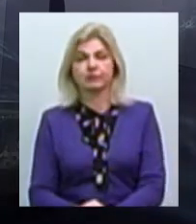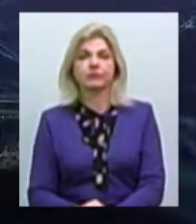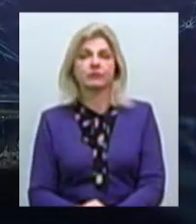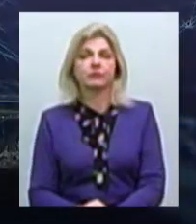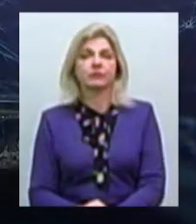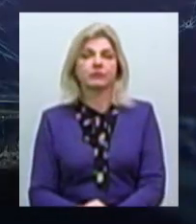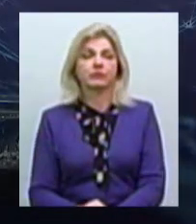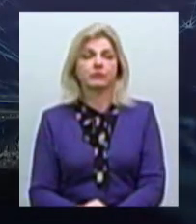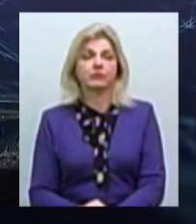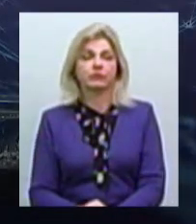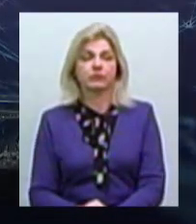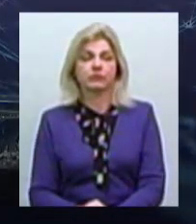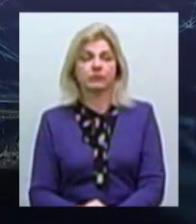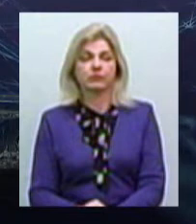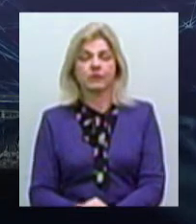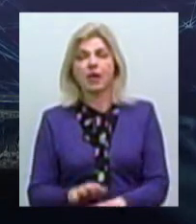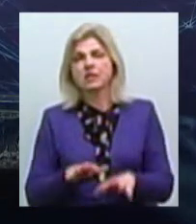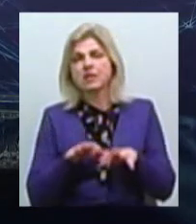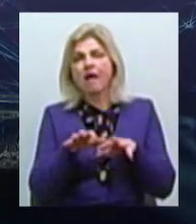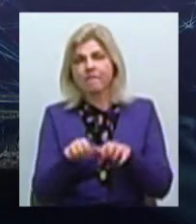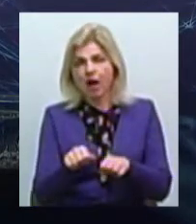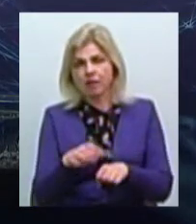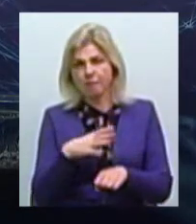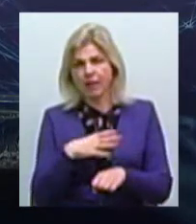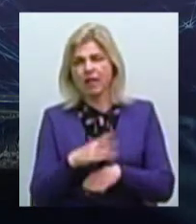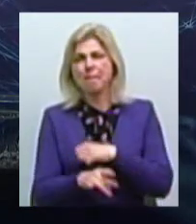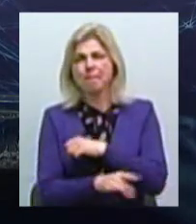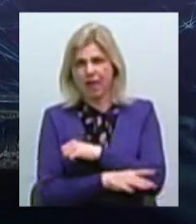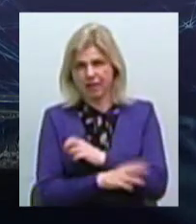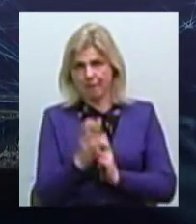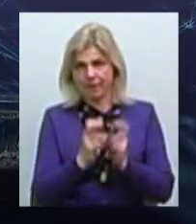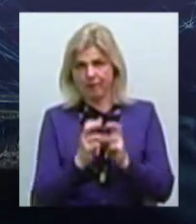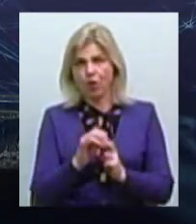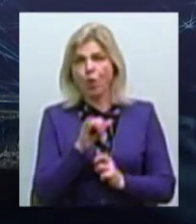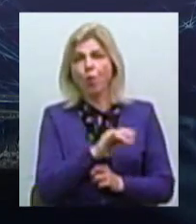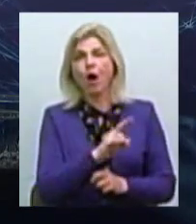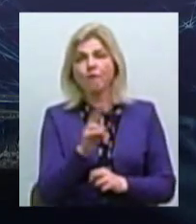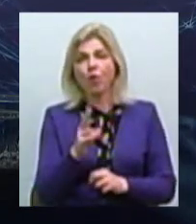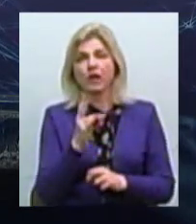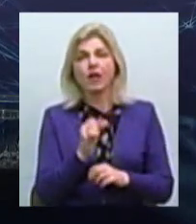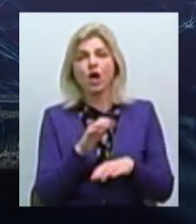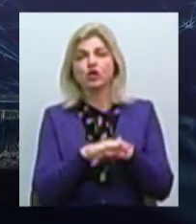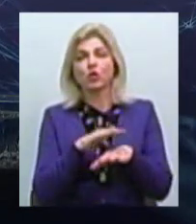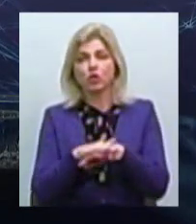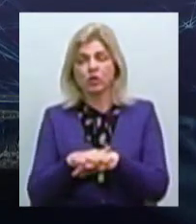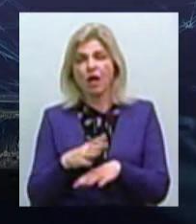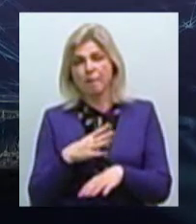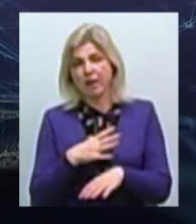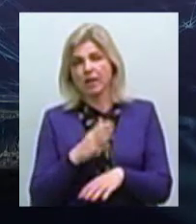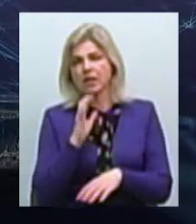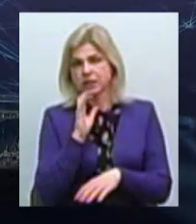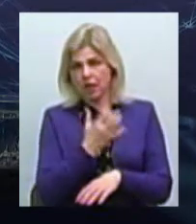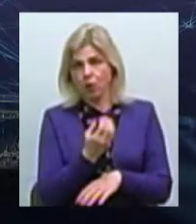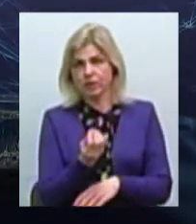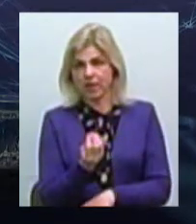захватывались нищие предприятия как правило те у которых на расчетных счетах были более-менее серьезные средства